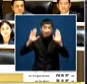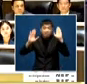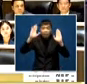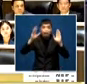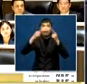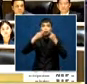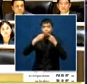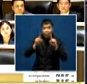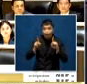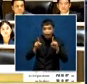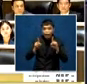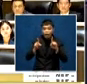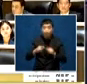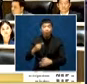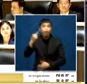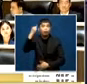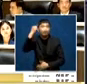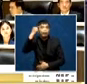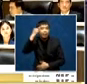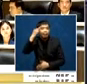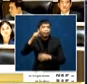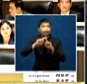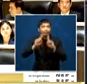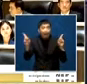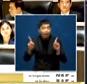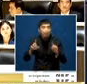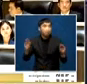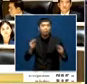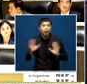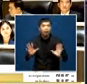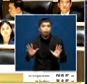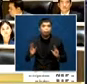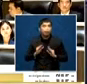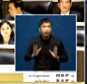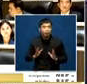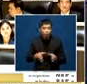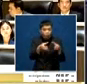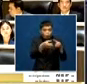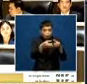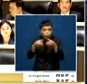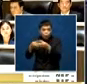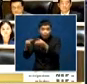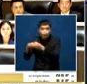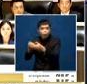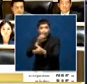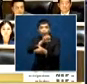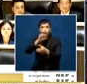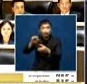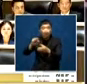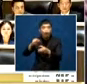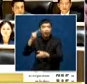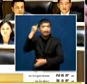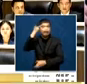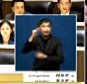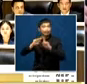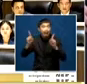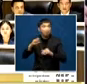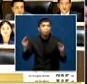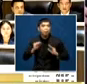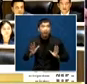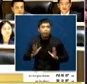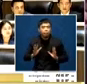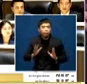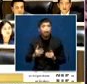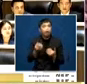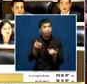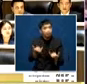อย่าเลยเลอะเทอะเสียเวลา พี่อยากจะอ่านไหม สวเขาอาจจะรู้สึกว่าเสียเวลาเขาก็ได ้ต้องถามพี่ถึกก่อนเพราะว่าเมื่อวานพี่ถึกอาจ